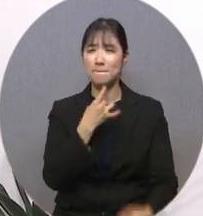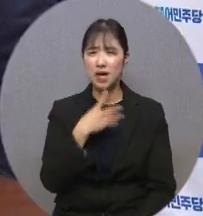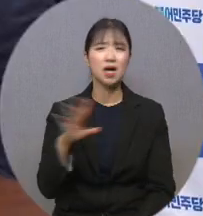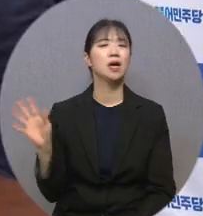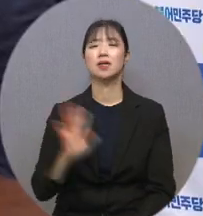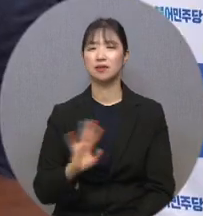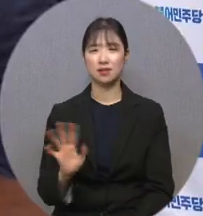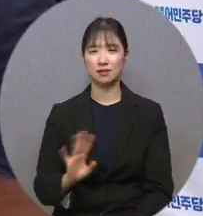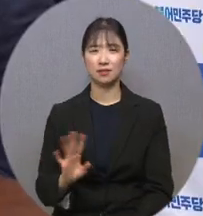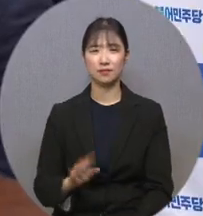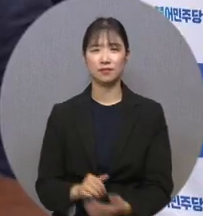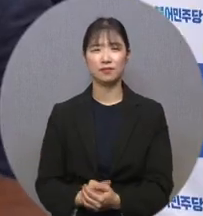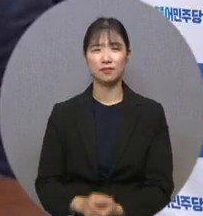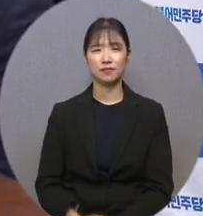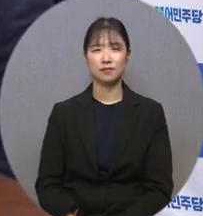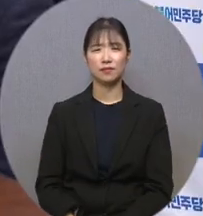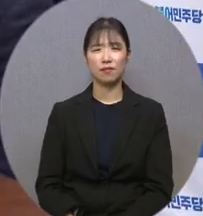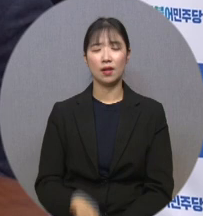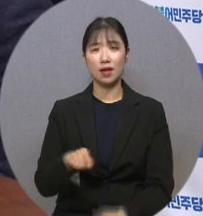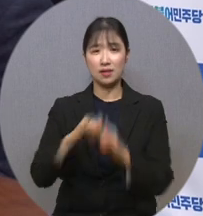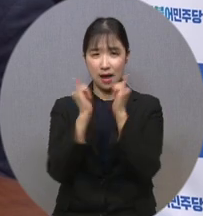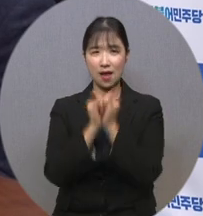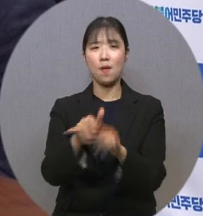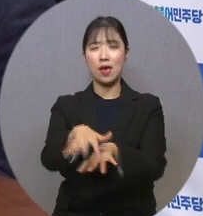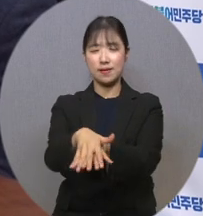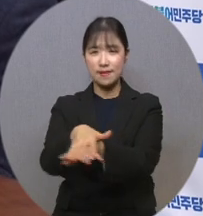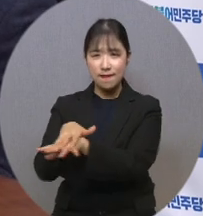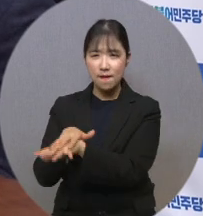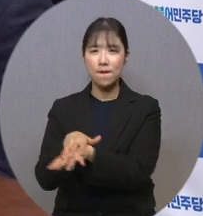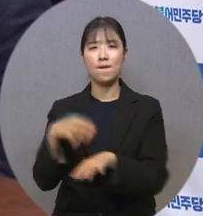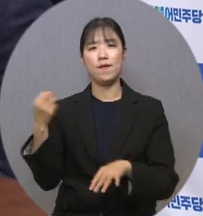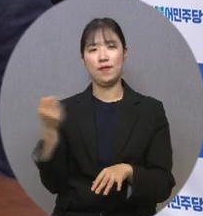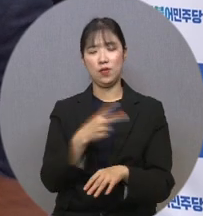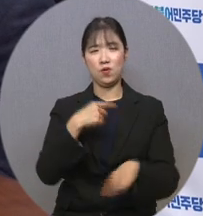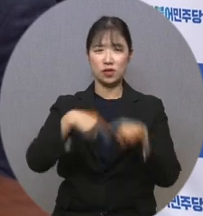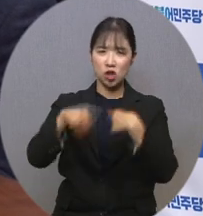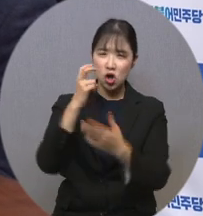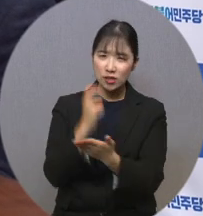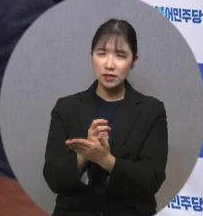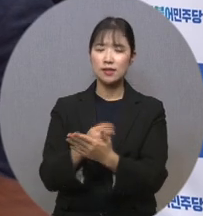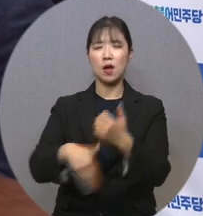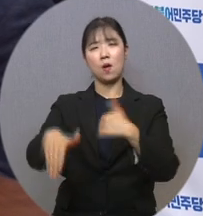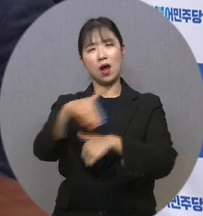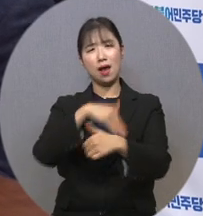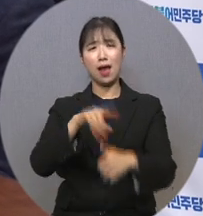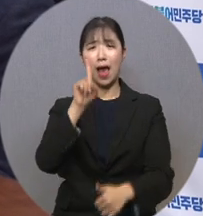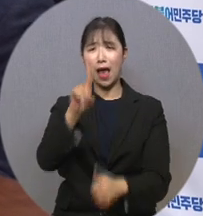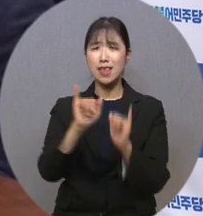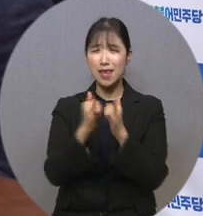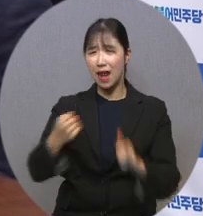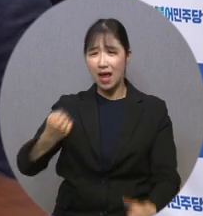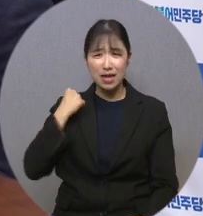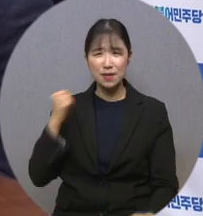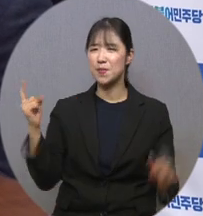됩니다. 워낙 그 사회 제도 또는 뭐 정책, 환경을 한 사람의 힘으로 어떻게 바꾸겠습니까?